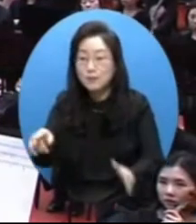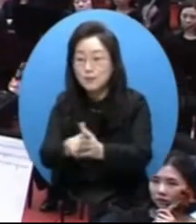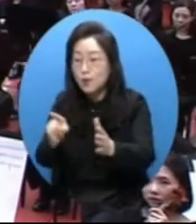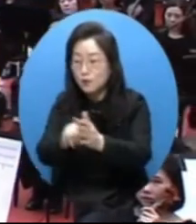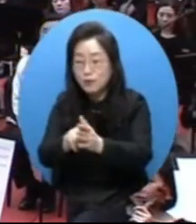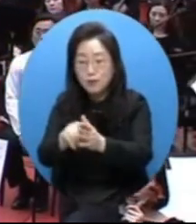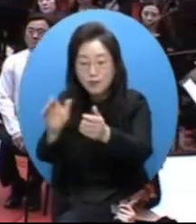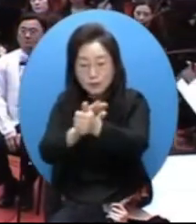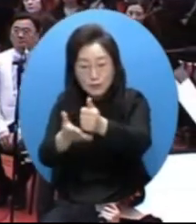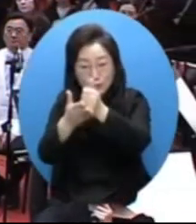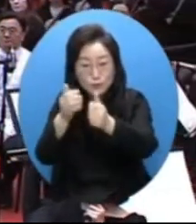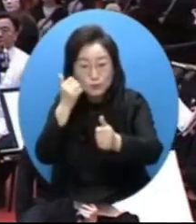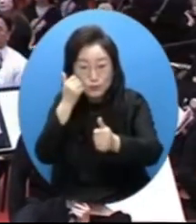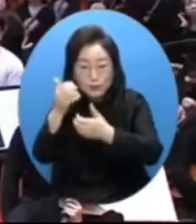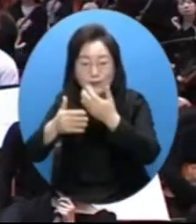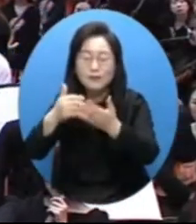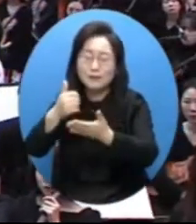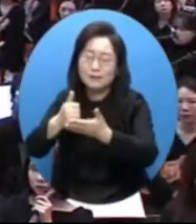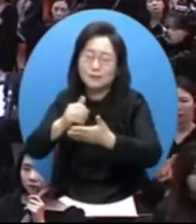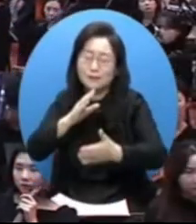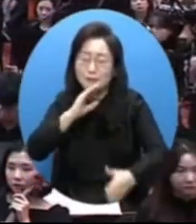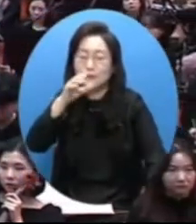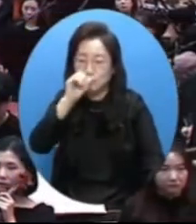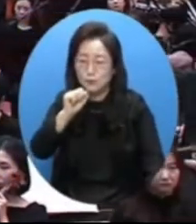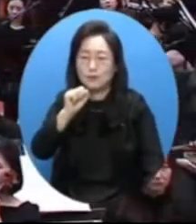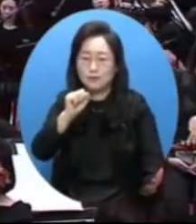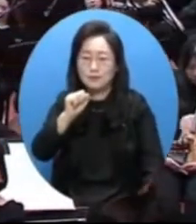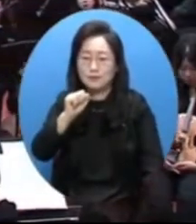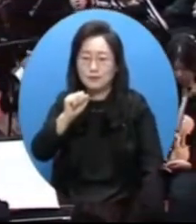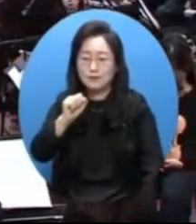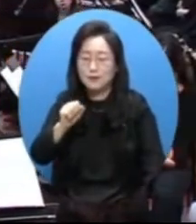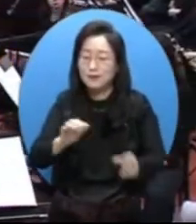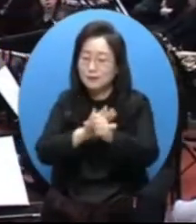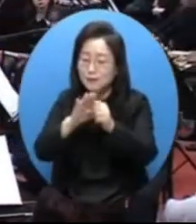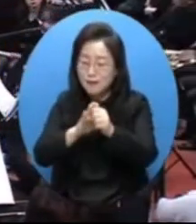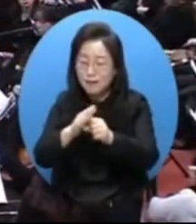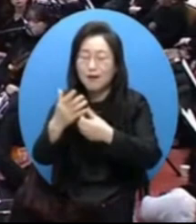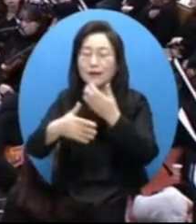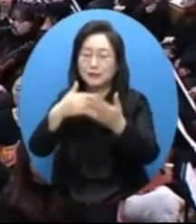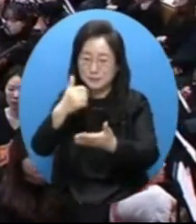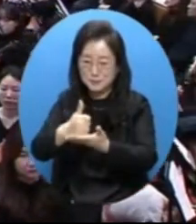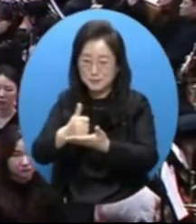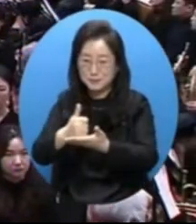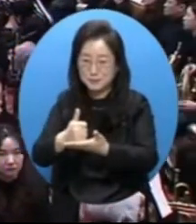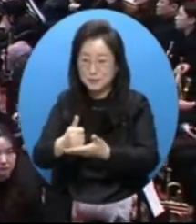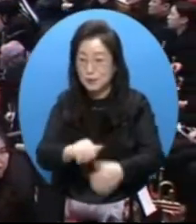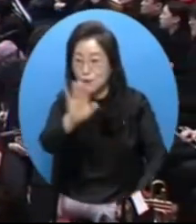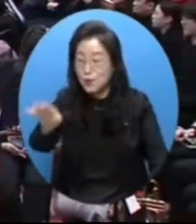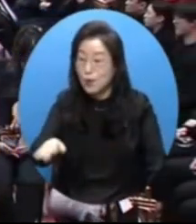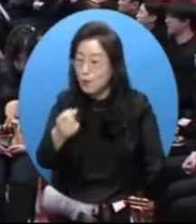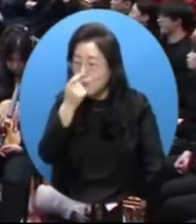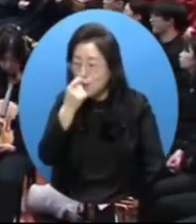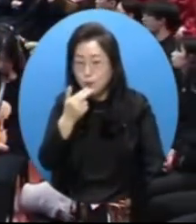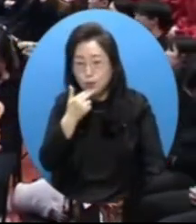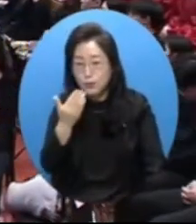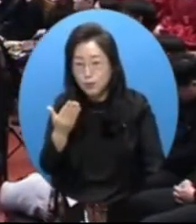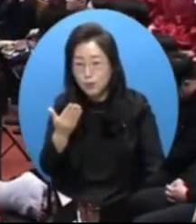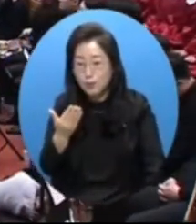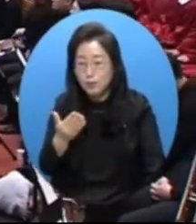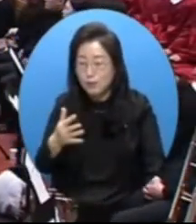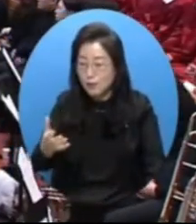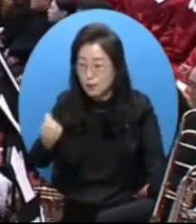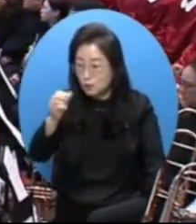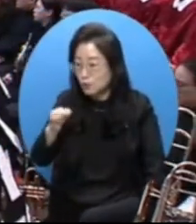믿고 섬긴 하나님은 참으로 좋으신 하나님이십니다 사랑의 하나님이십니다 우리가 배운 것 없어도 가진 것도 없어도